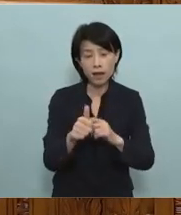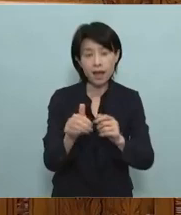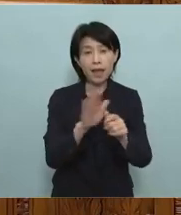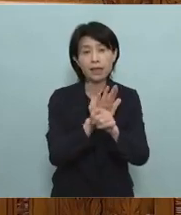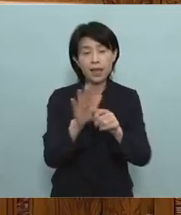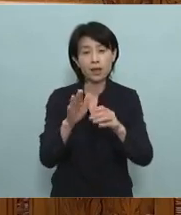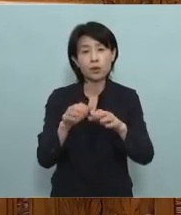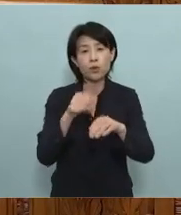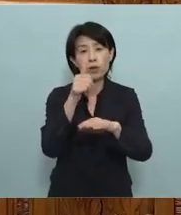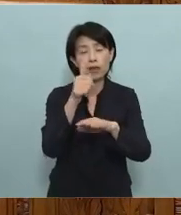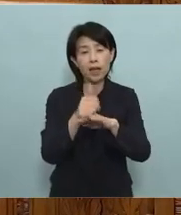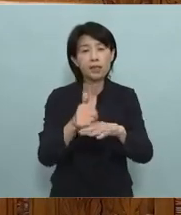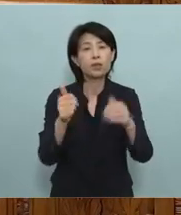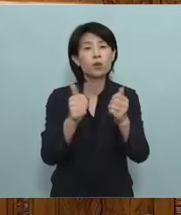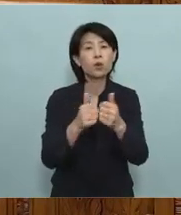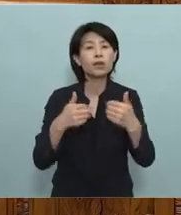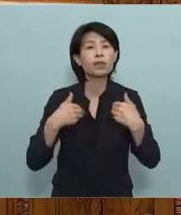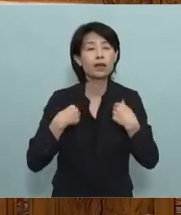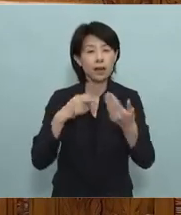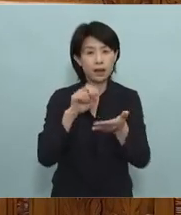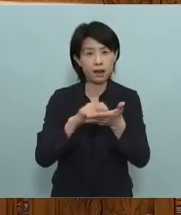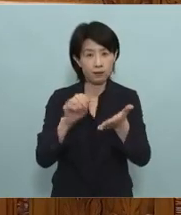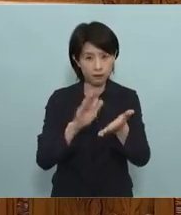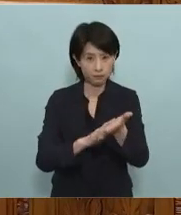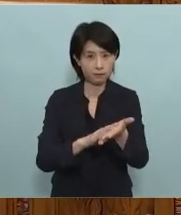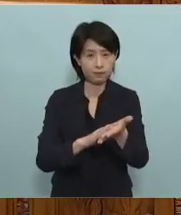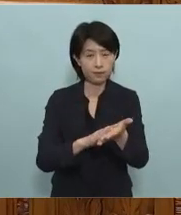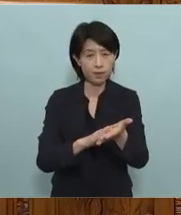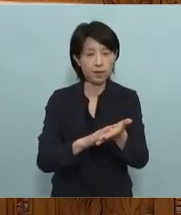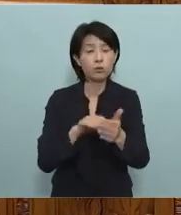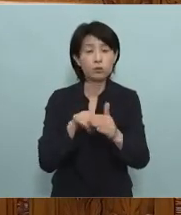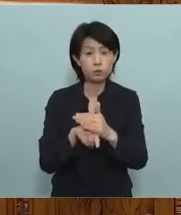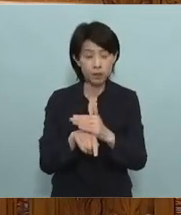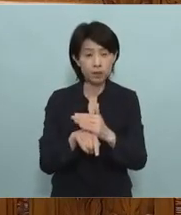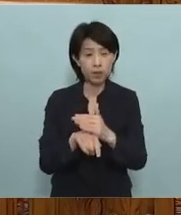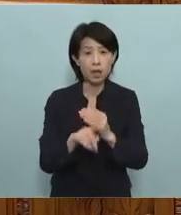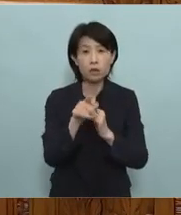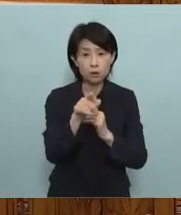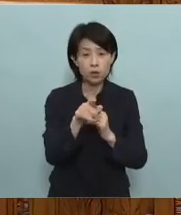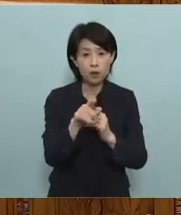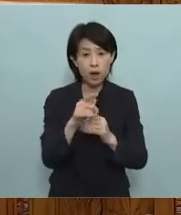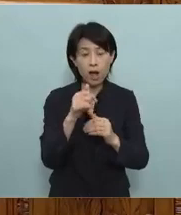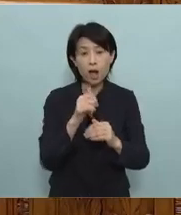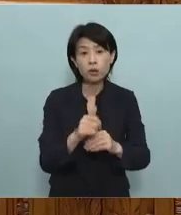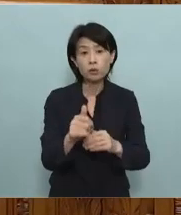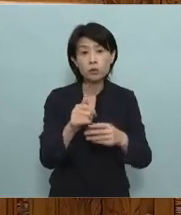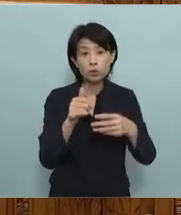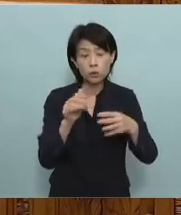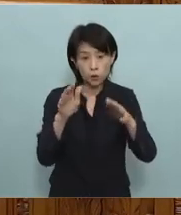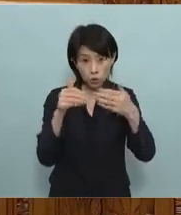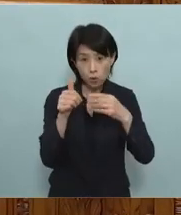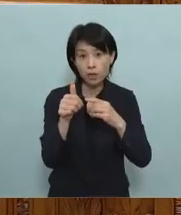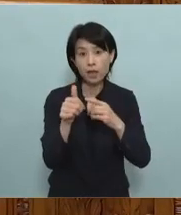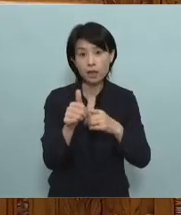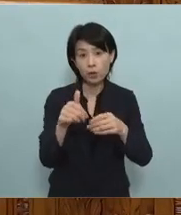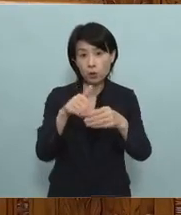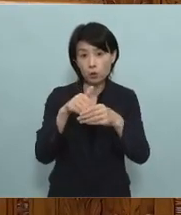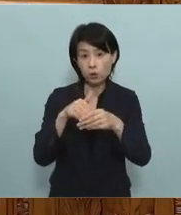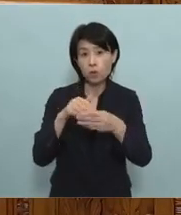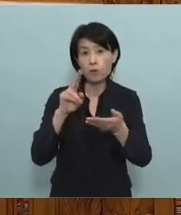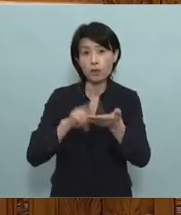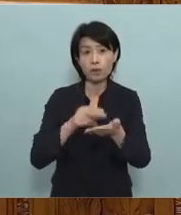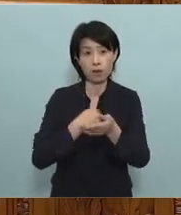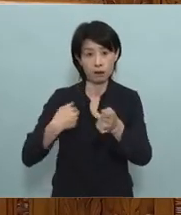理大臣に協議しなければならないとされています。すなわち総理はご長男の給料をも決める権限があ